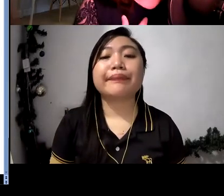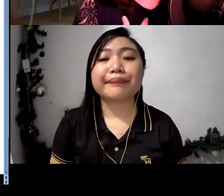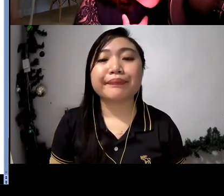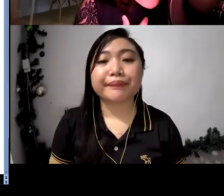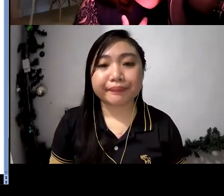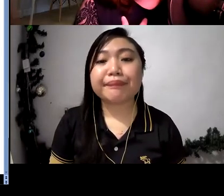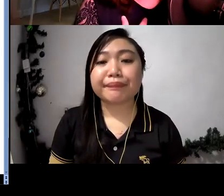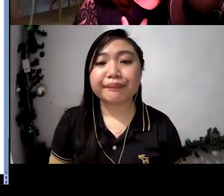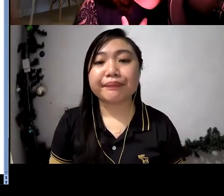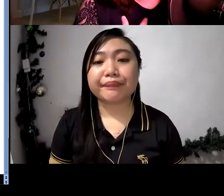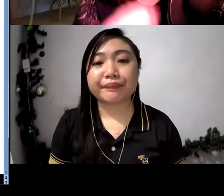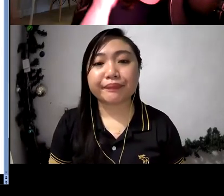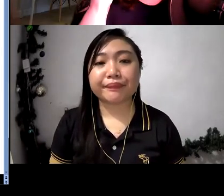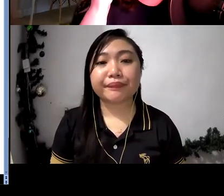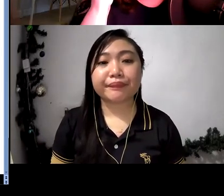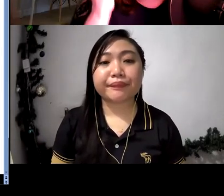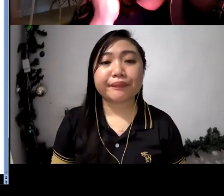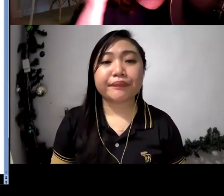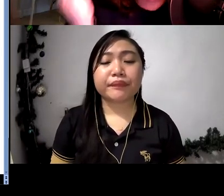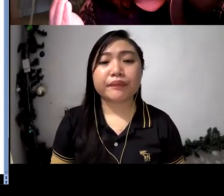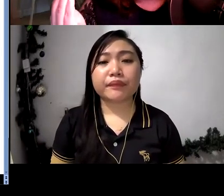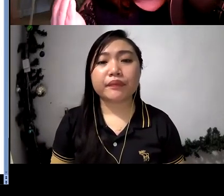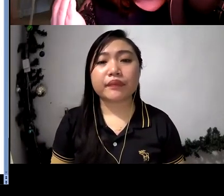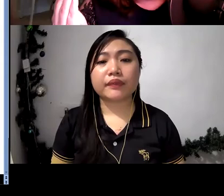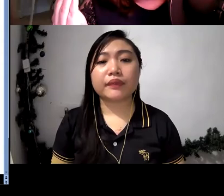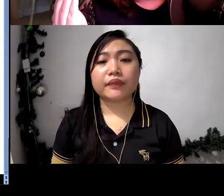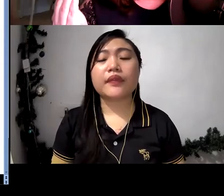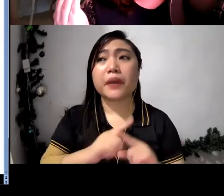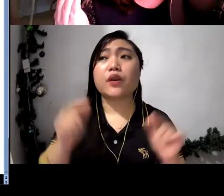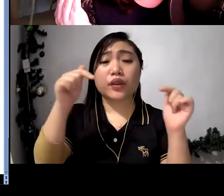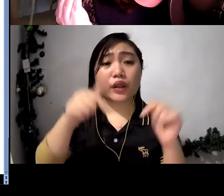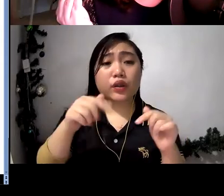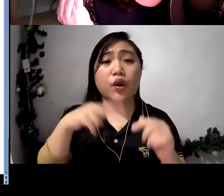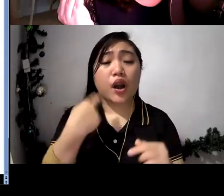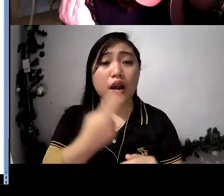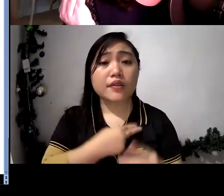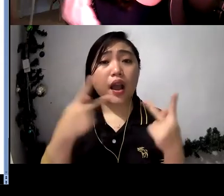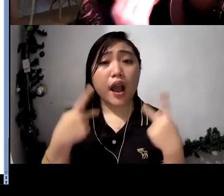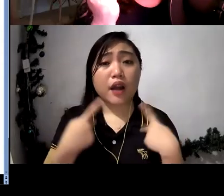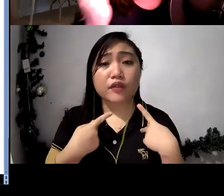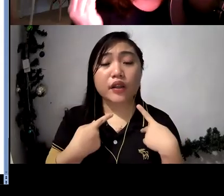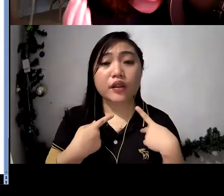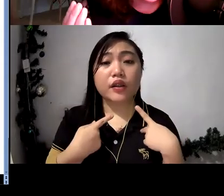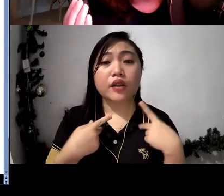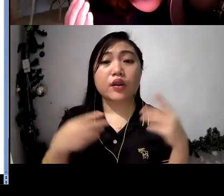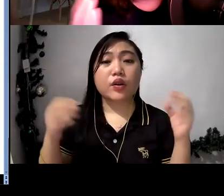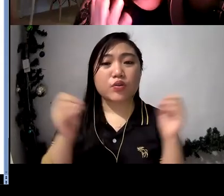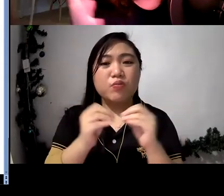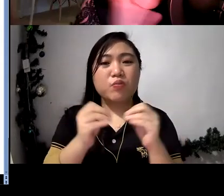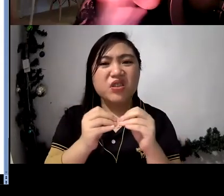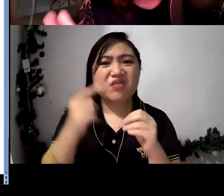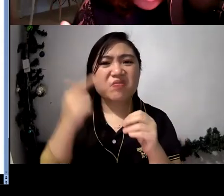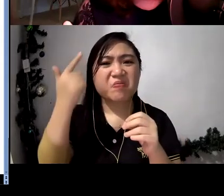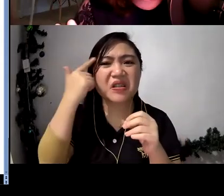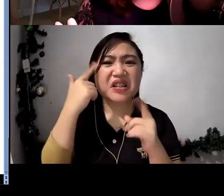Diverse SOGI SC tayo. Pero among us, no, may mga taong mas nage-gender bully, no? Sabi natin,